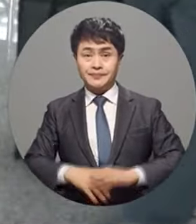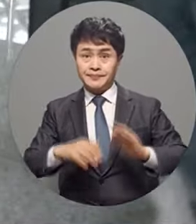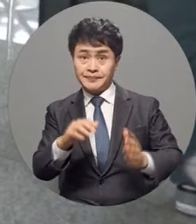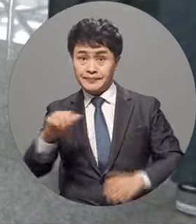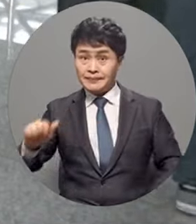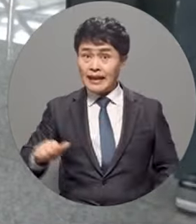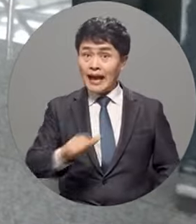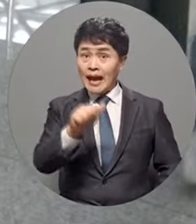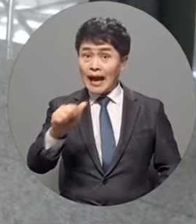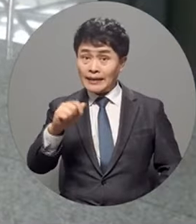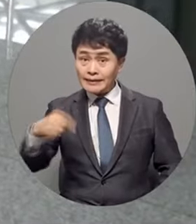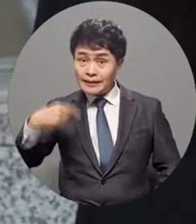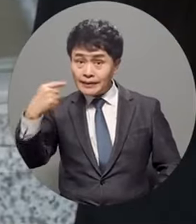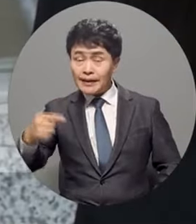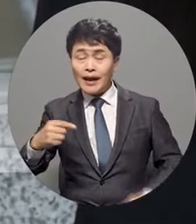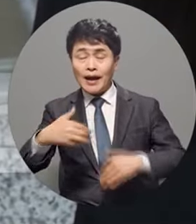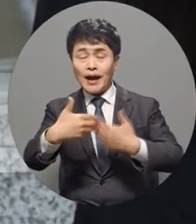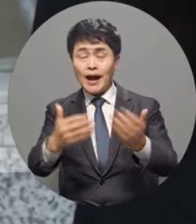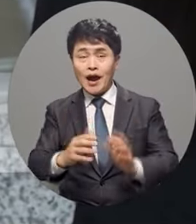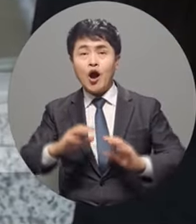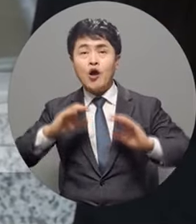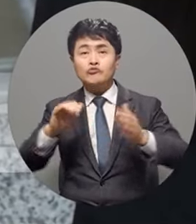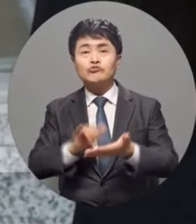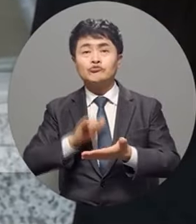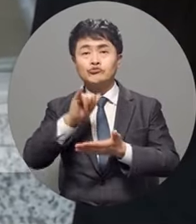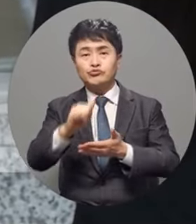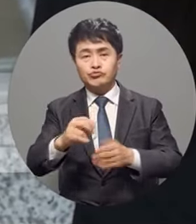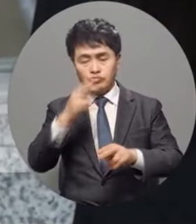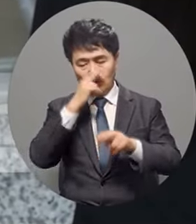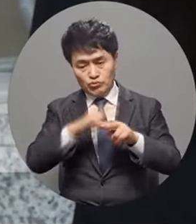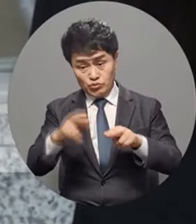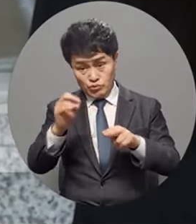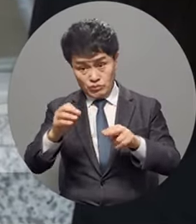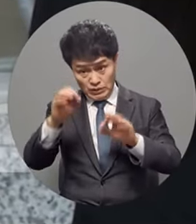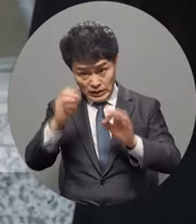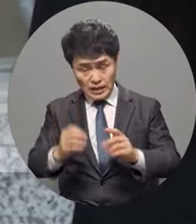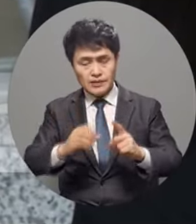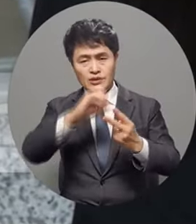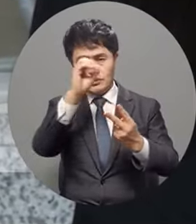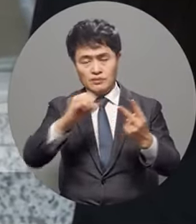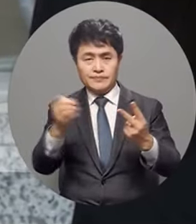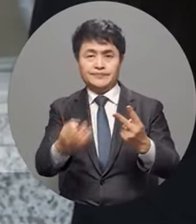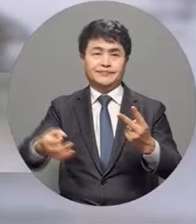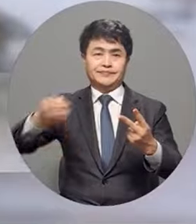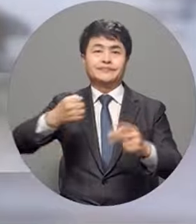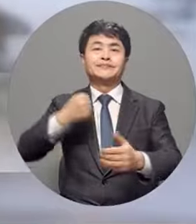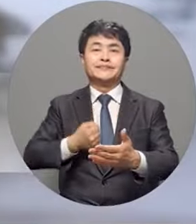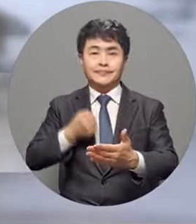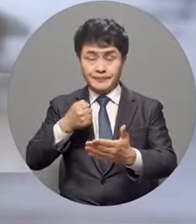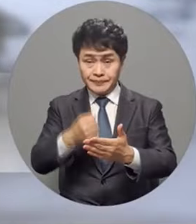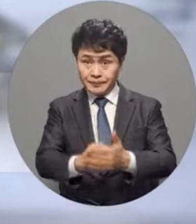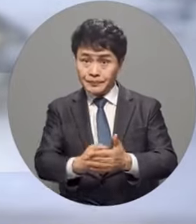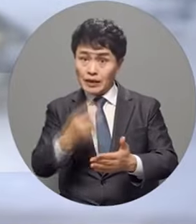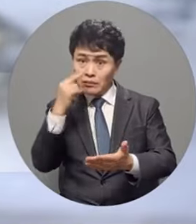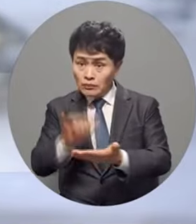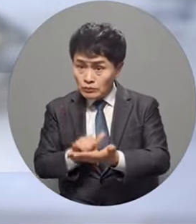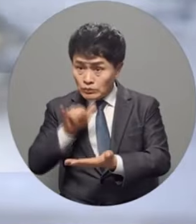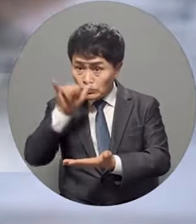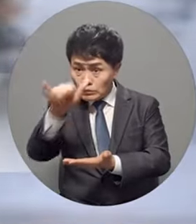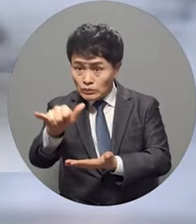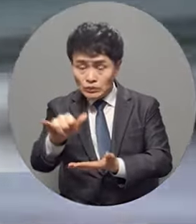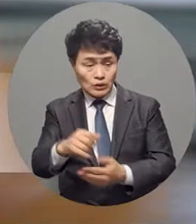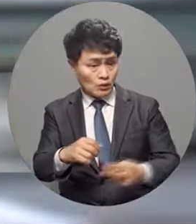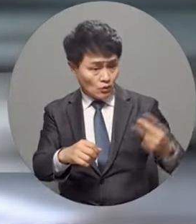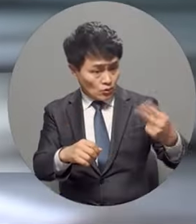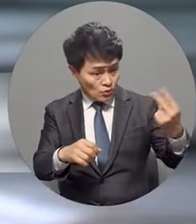아시아나 항공이 다음 달 국제선 표값에 포함된 유류 할증료를 2%가량 올리기로 했습니다. 미주노선의 편도 요금이